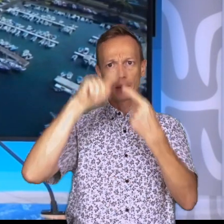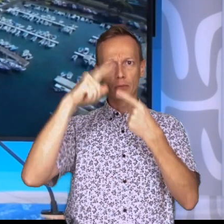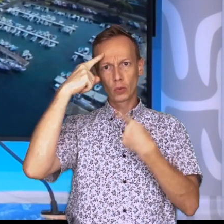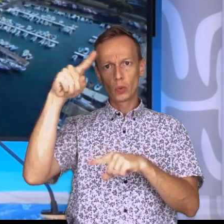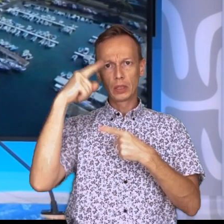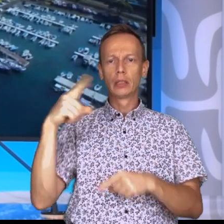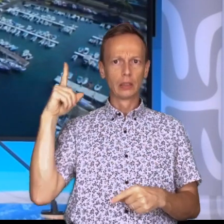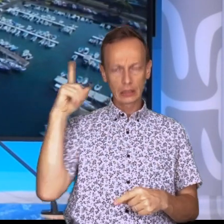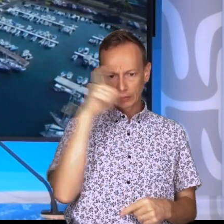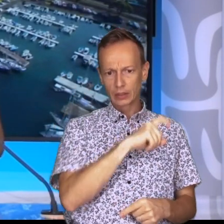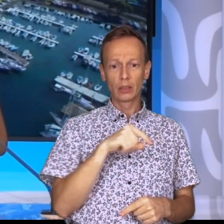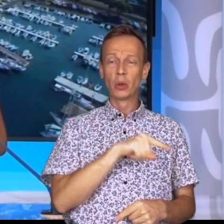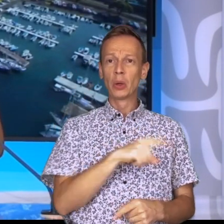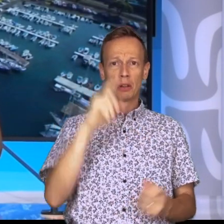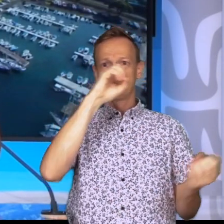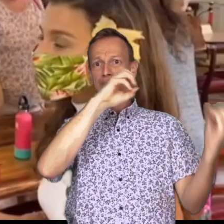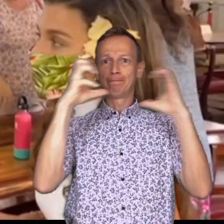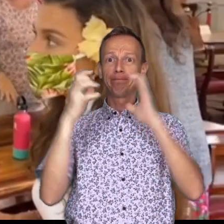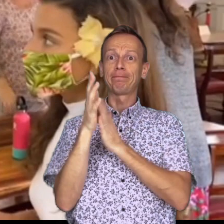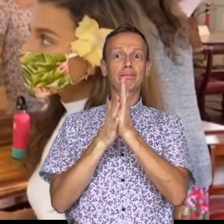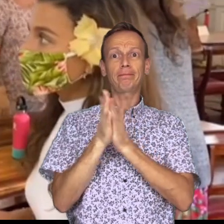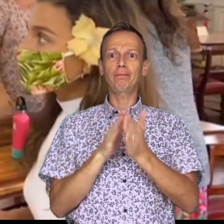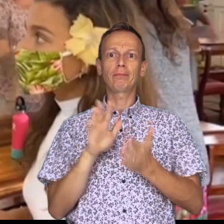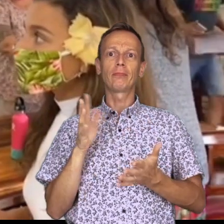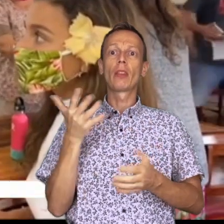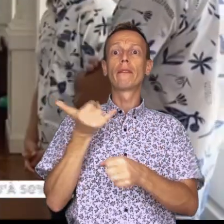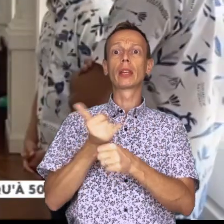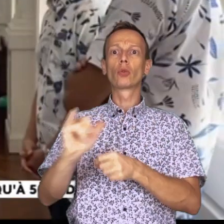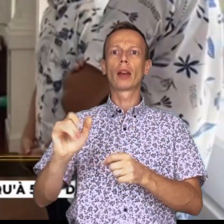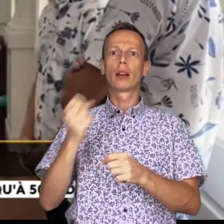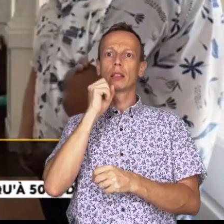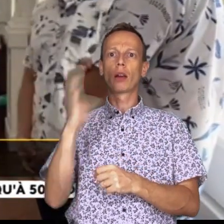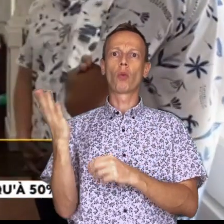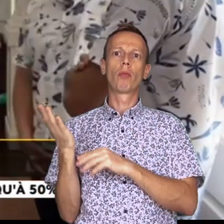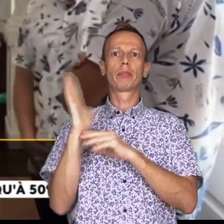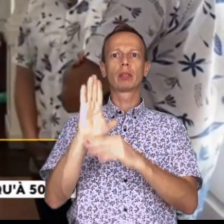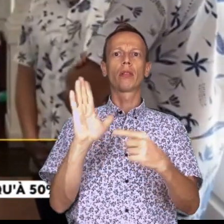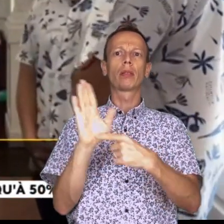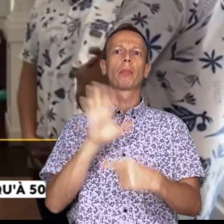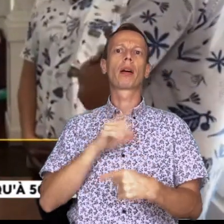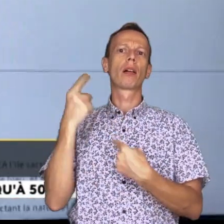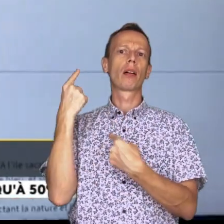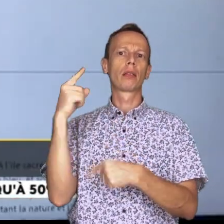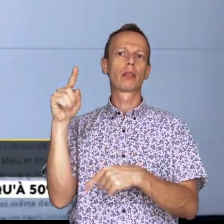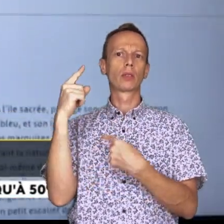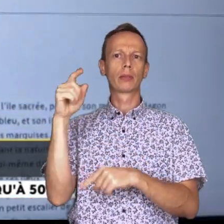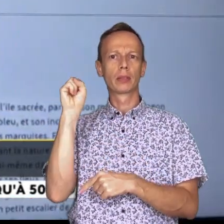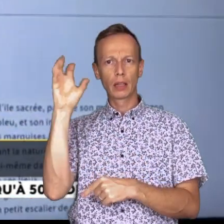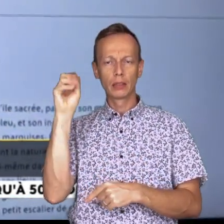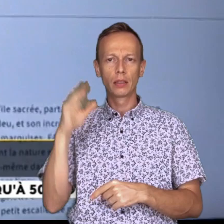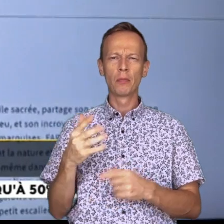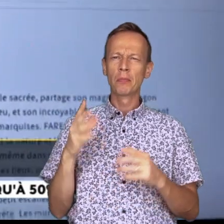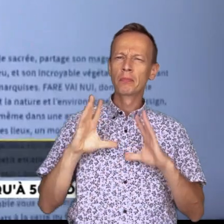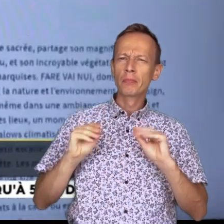pour les professionnels du secteur. Vous le savez, des professionnels qui misent désormais sur un salon virtuel présenté ce matin par Tahiti